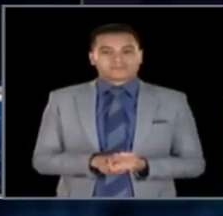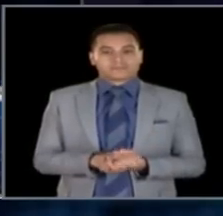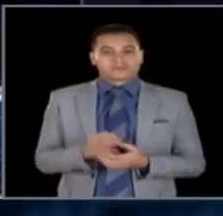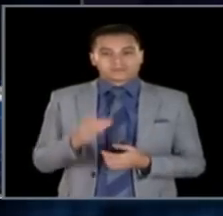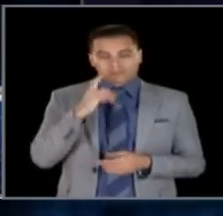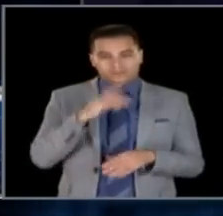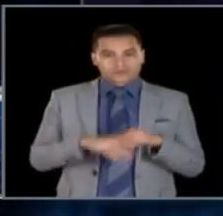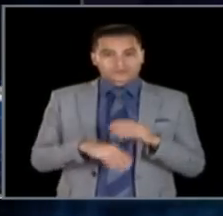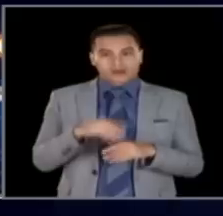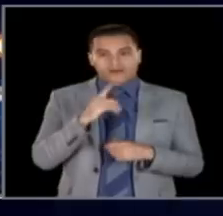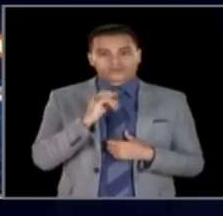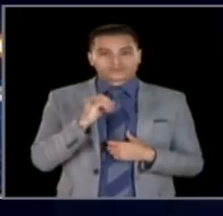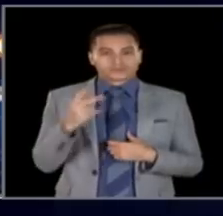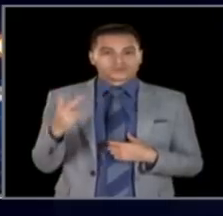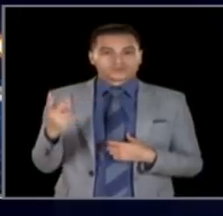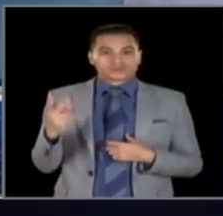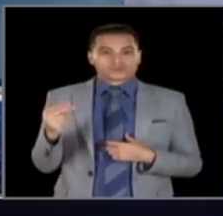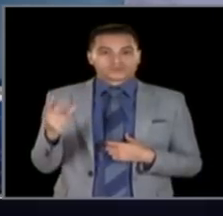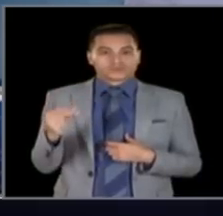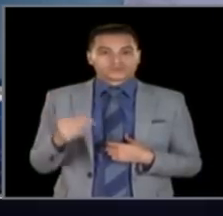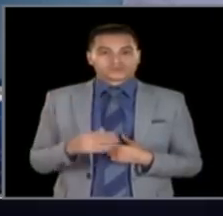إجابتك 1520.